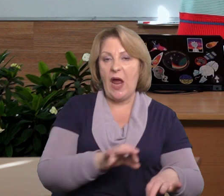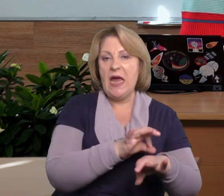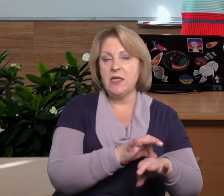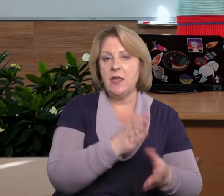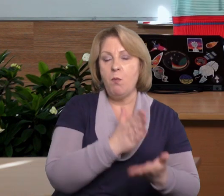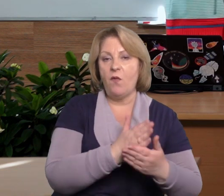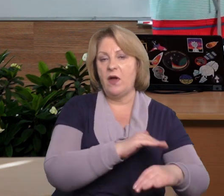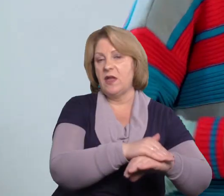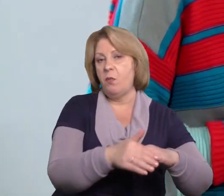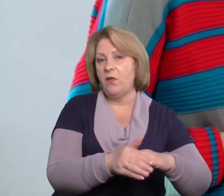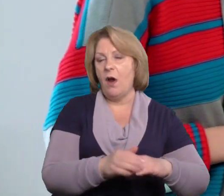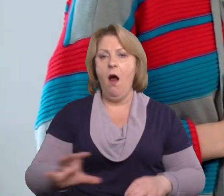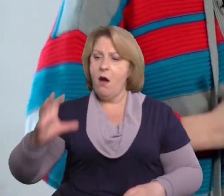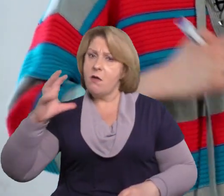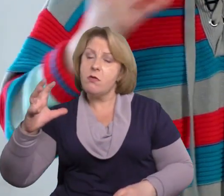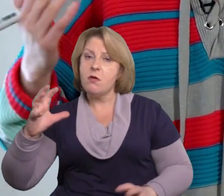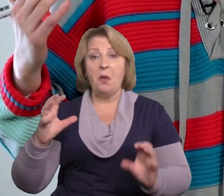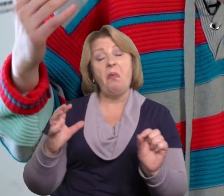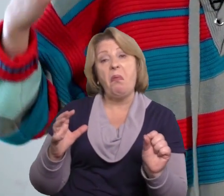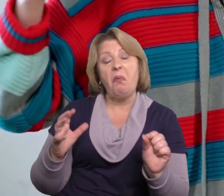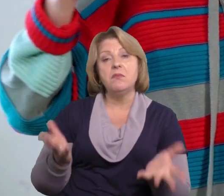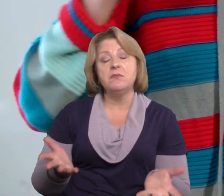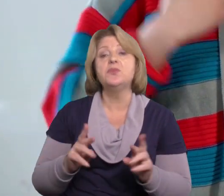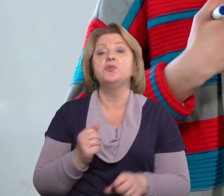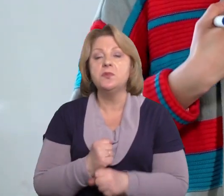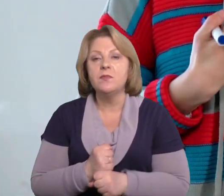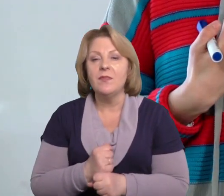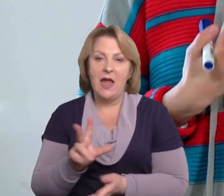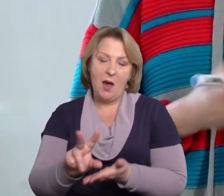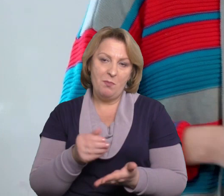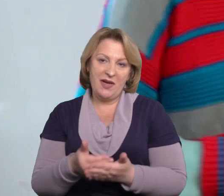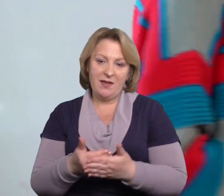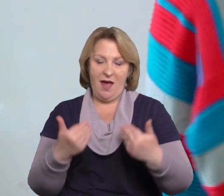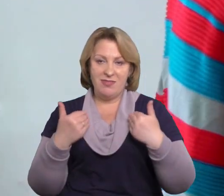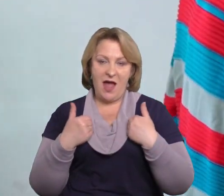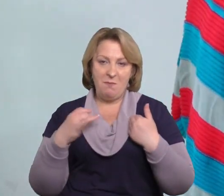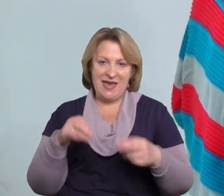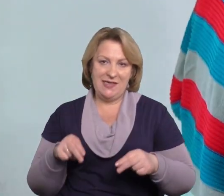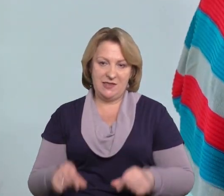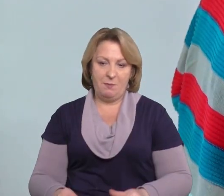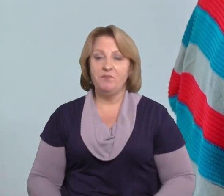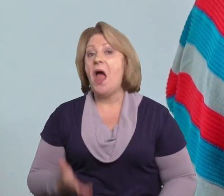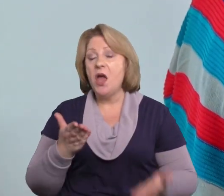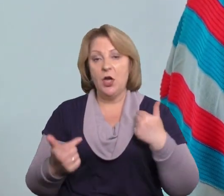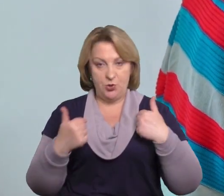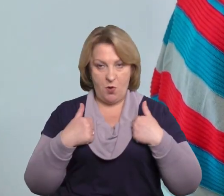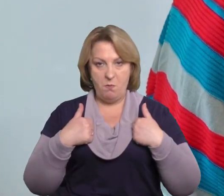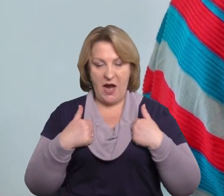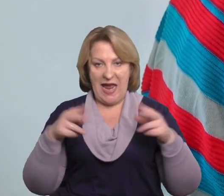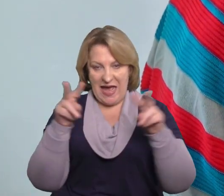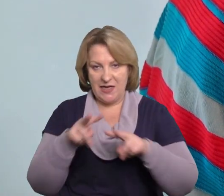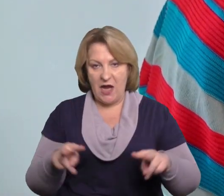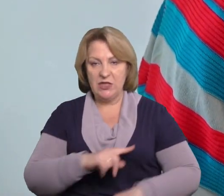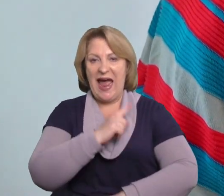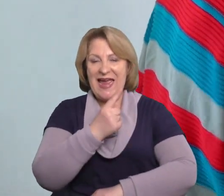перебуває на поверхні або поблизу неї. Це приклад з нами та землею. Отже, якщо ми розглядаємо